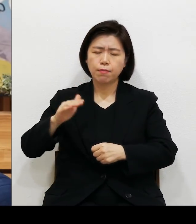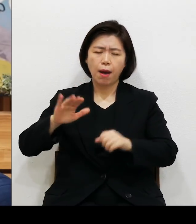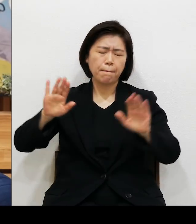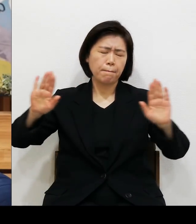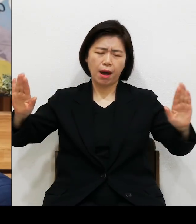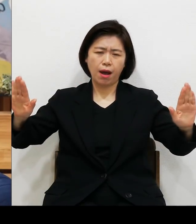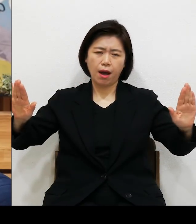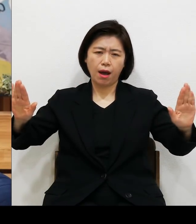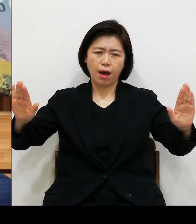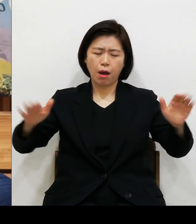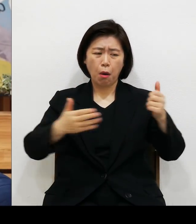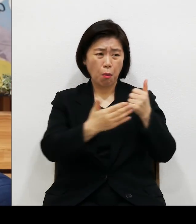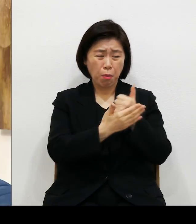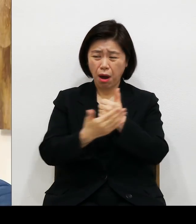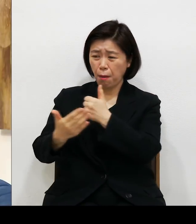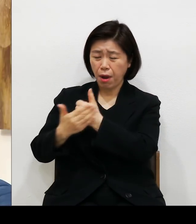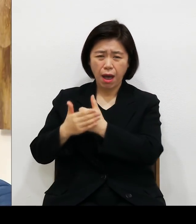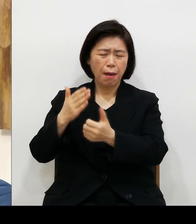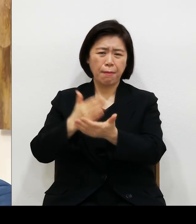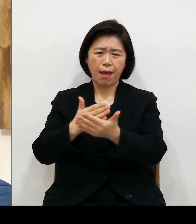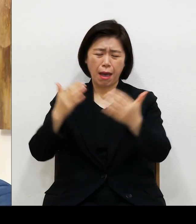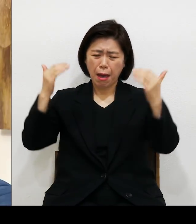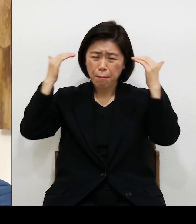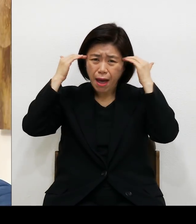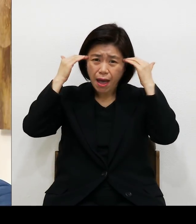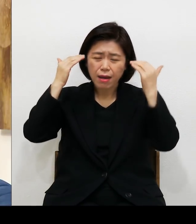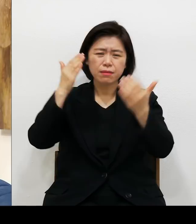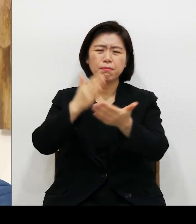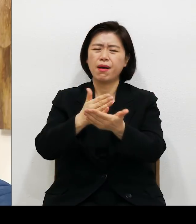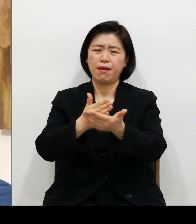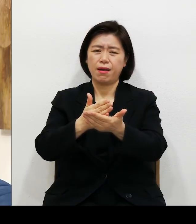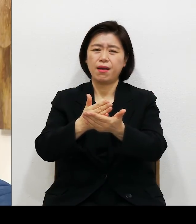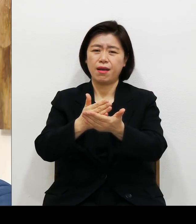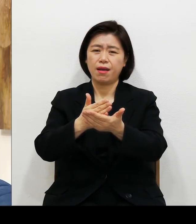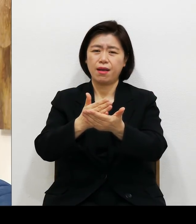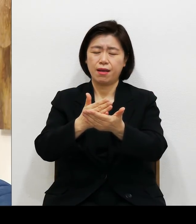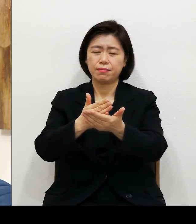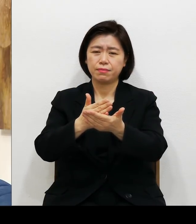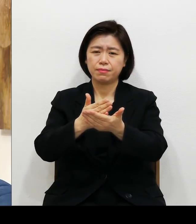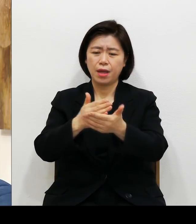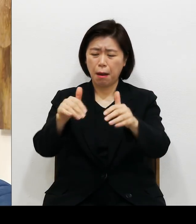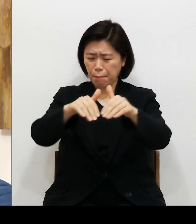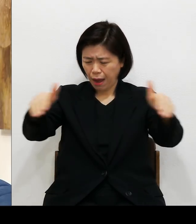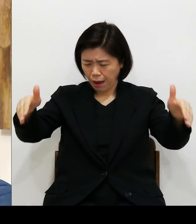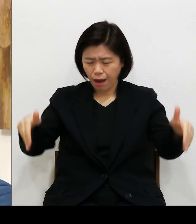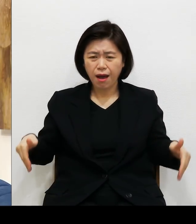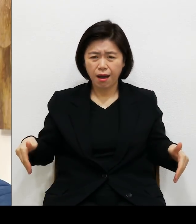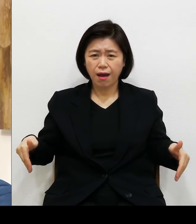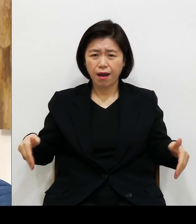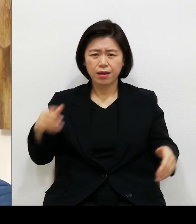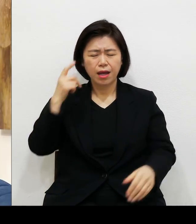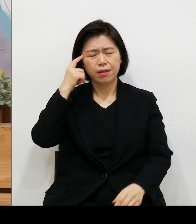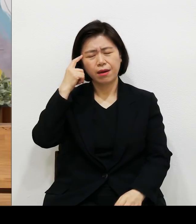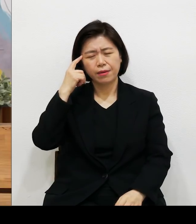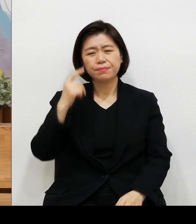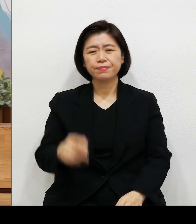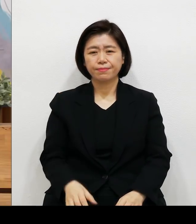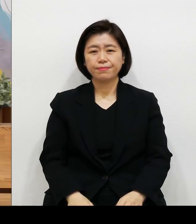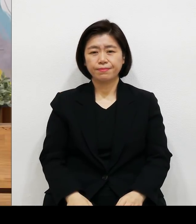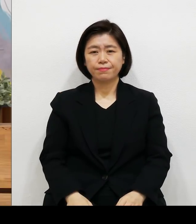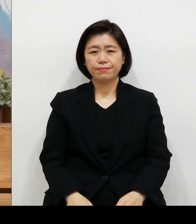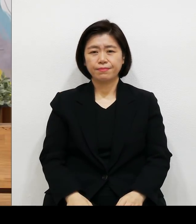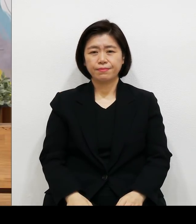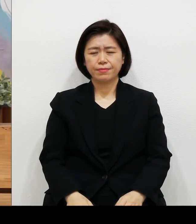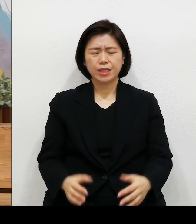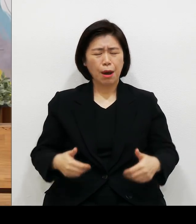아무도 안 도와줘도 되니까 나랑 내 아이 방해만 말고 건들지만 말아라.